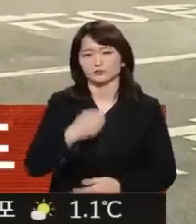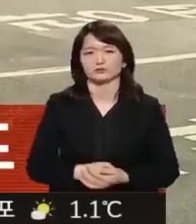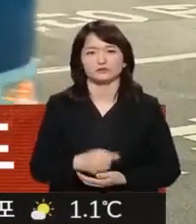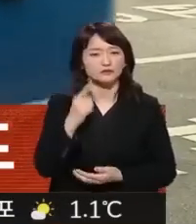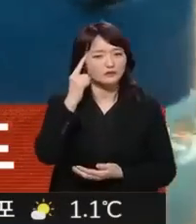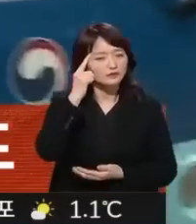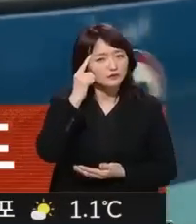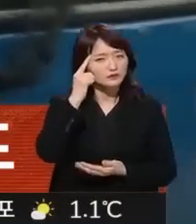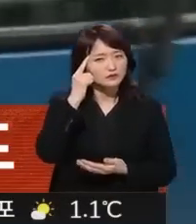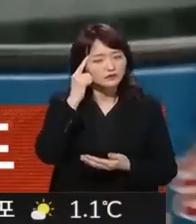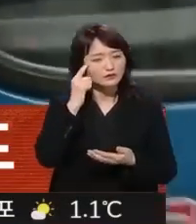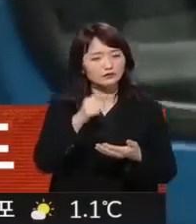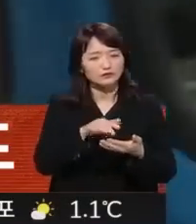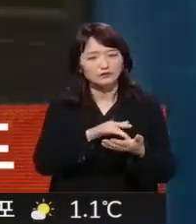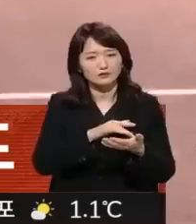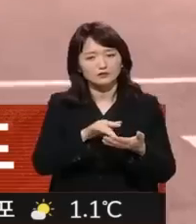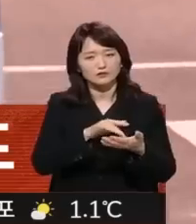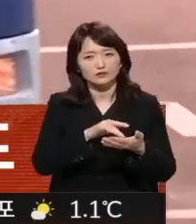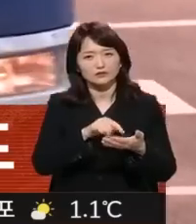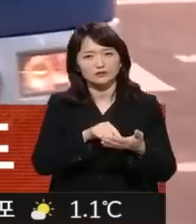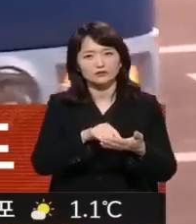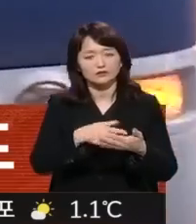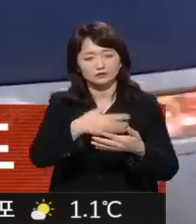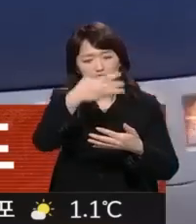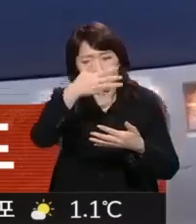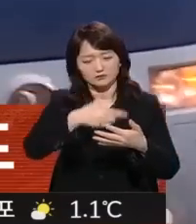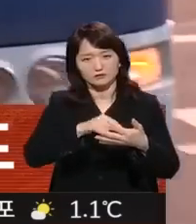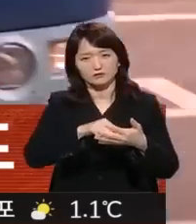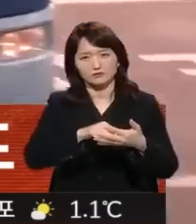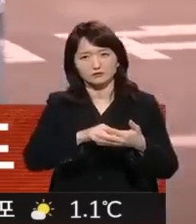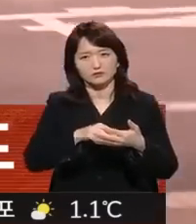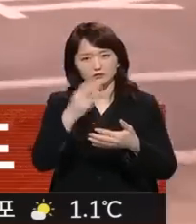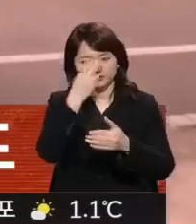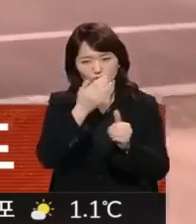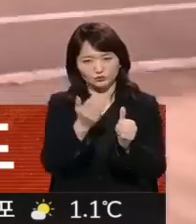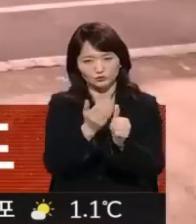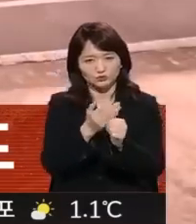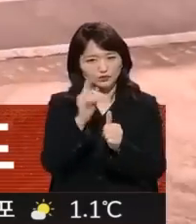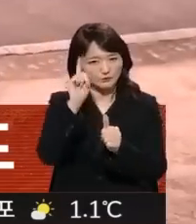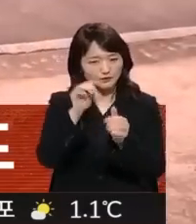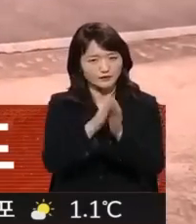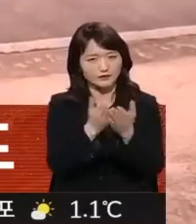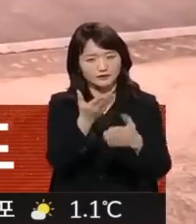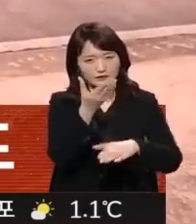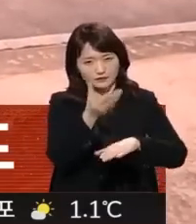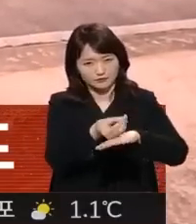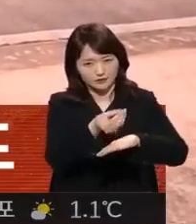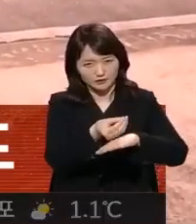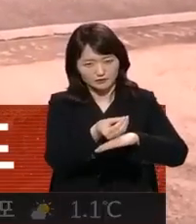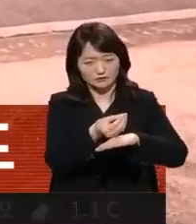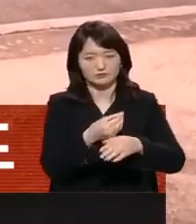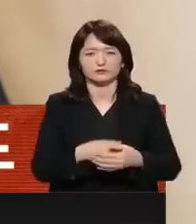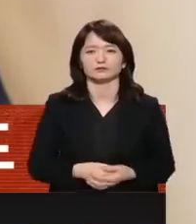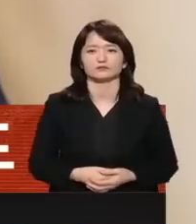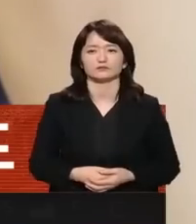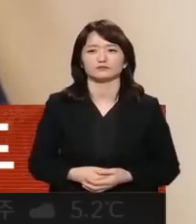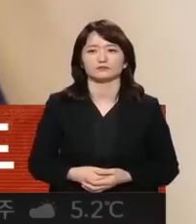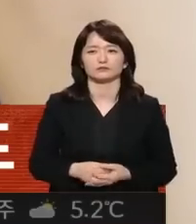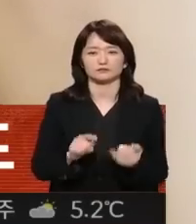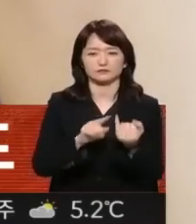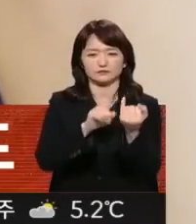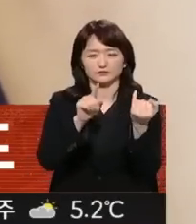휴대폰에 뭐 육아일기 임신 태교 이런 애플리케이션을 다운 받았고요 그리고 임신